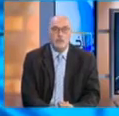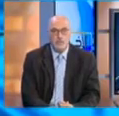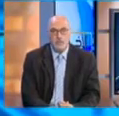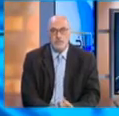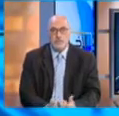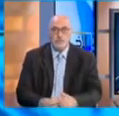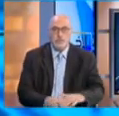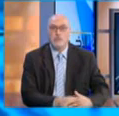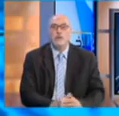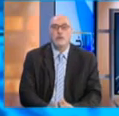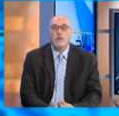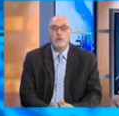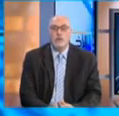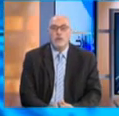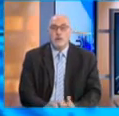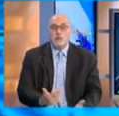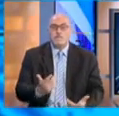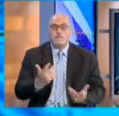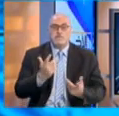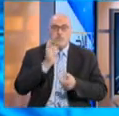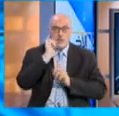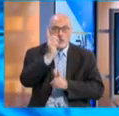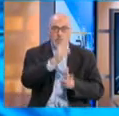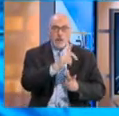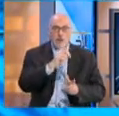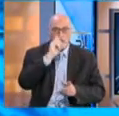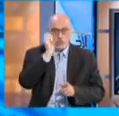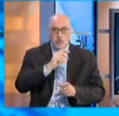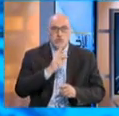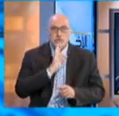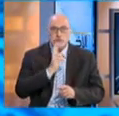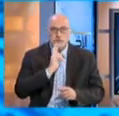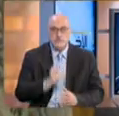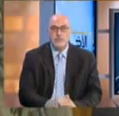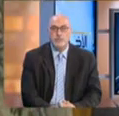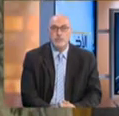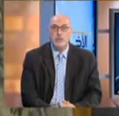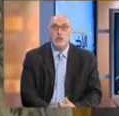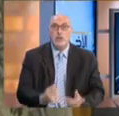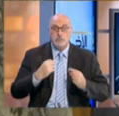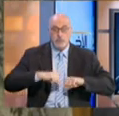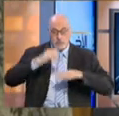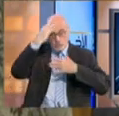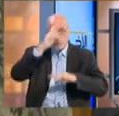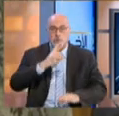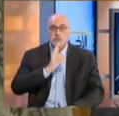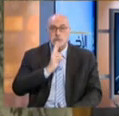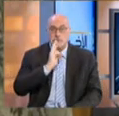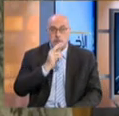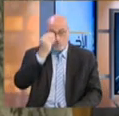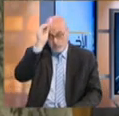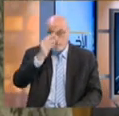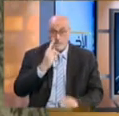في تطورات العملية الدفاعية الروسية بأوكرانيا، حذر وزير الخارجية الروسي سيرغي لافاروف من خطر